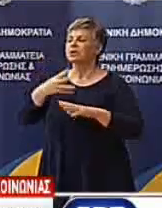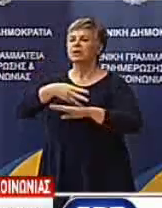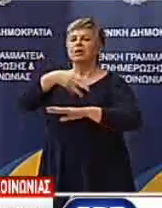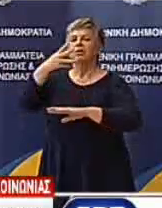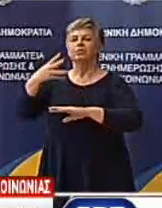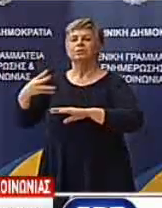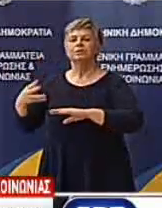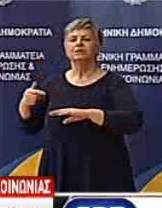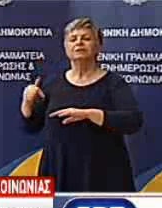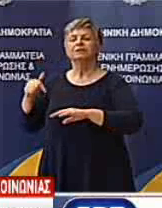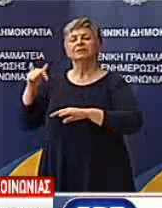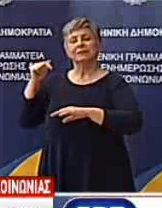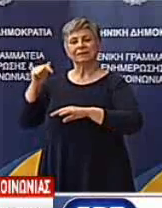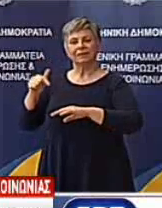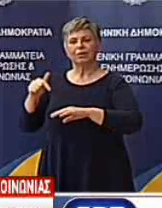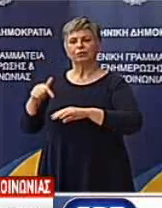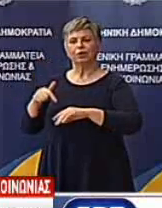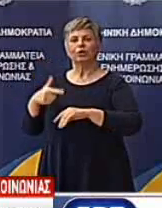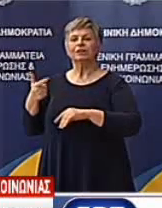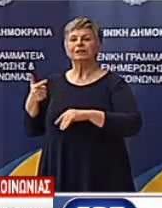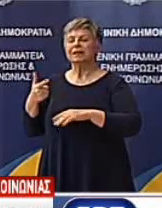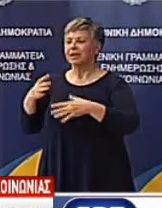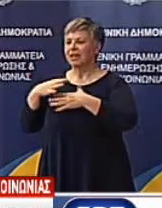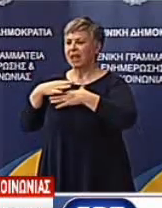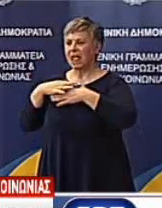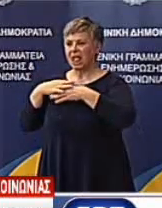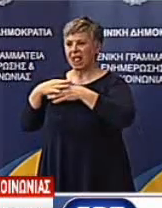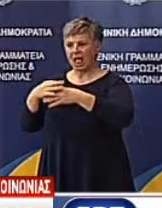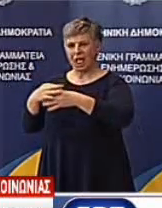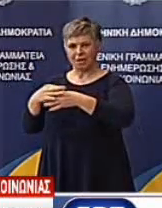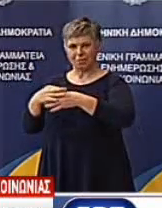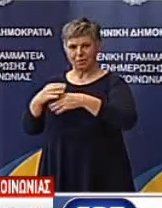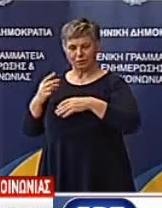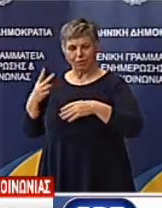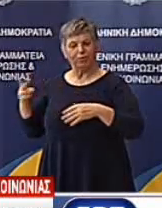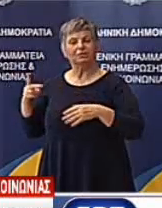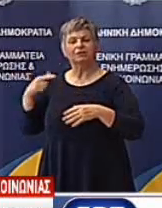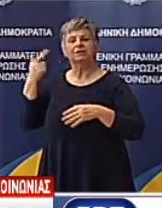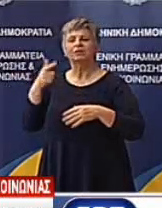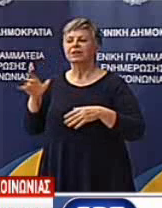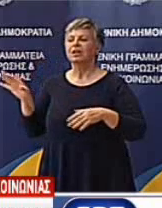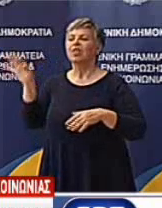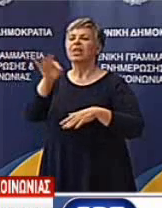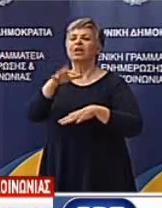Ναυτιλίας. Ο ποιος σύντροφος? Της εκπροσώπου τύπου του ΣΥΡΙΖΑ. Εντάξει.